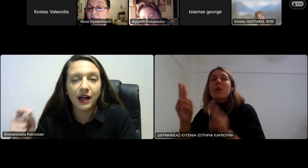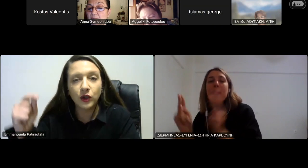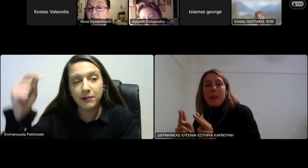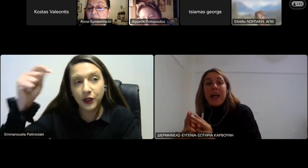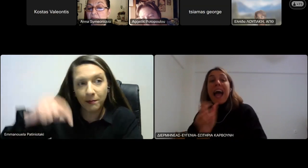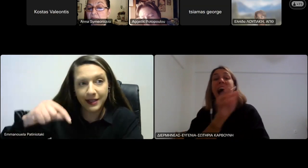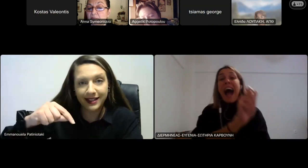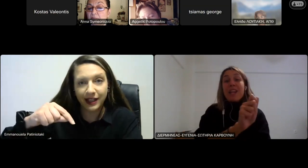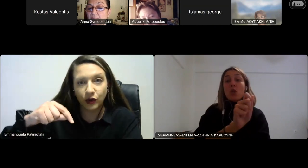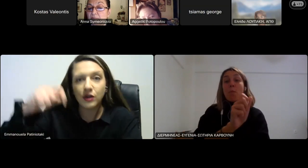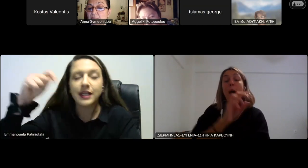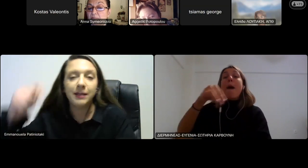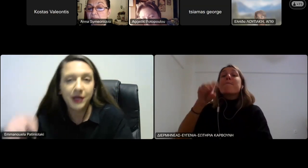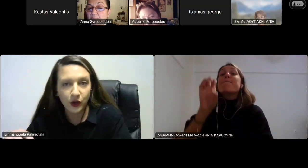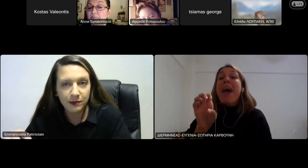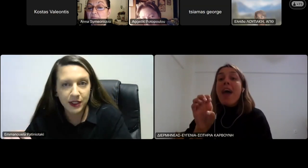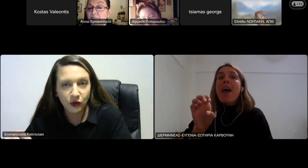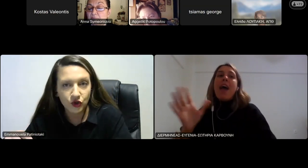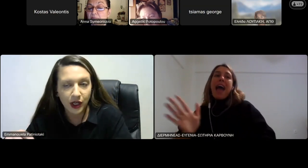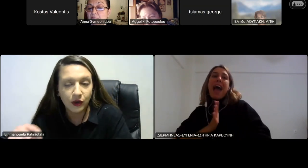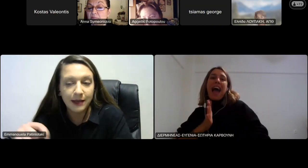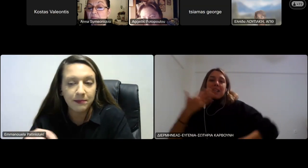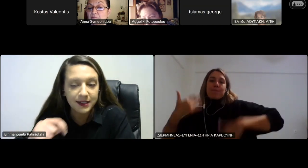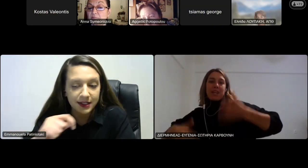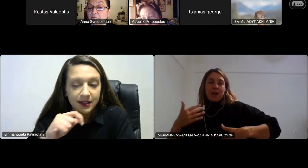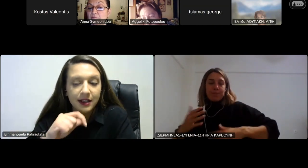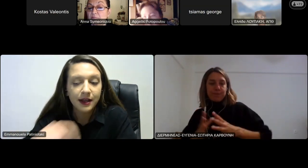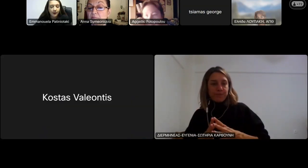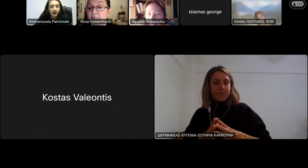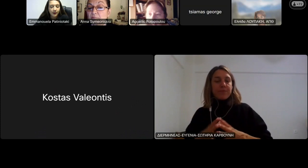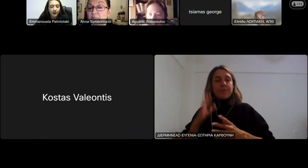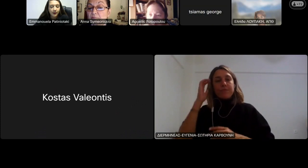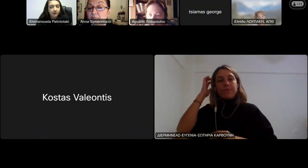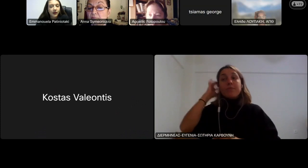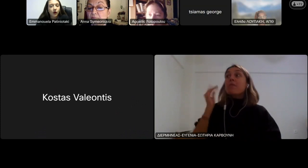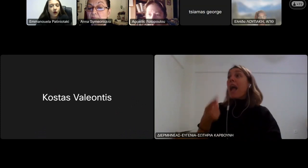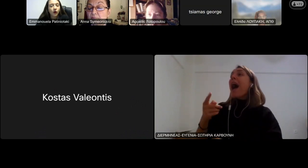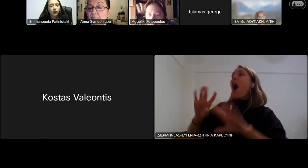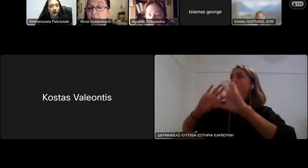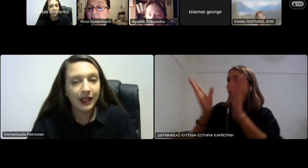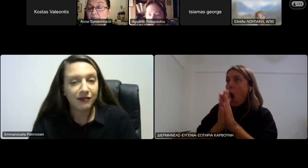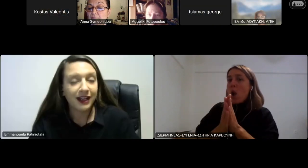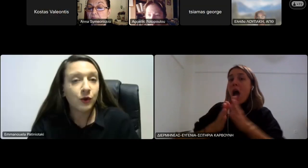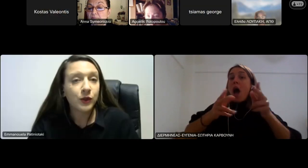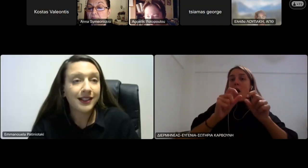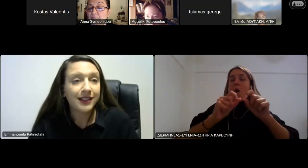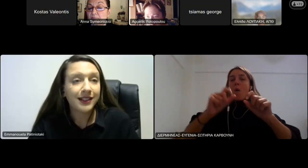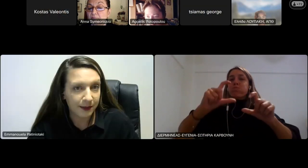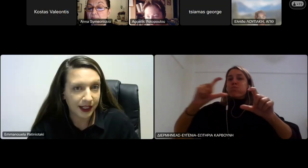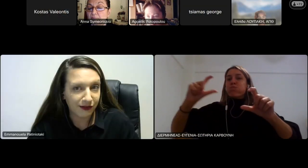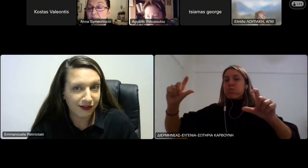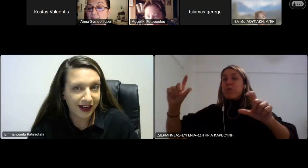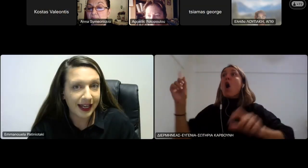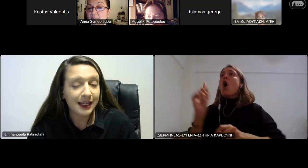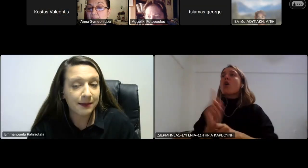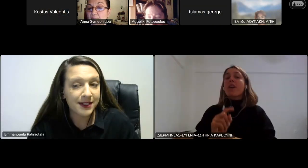αναπηρία. Όχι μικρό μη σκέτο. Ή μικρό έψιλον σκέτο. Όχι όλα κεφαλαία, έτσι, ναι. Όχι όλα κεφαλαία, ούτε τρία από τα τέσσερα